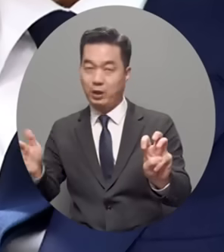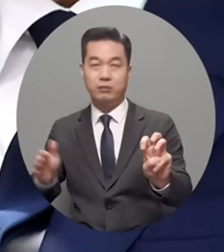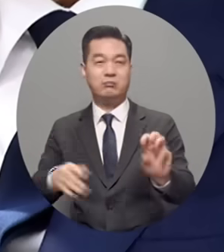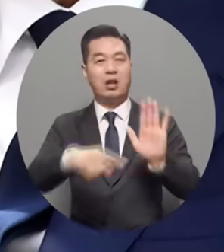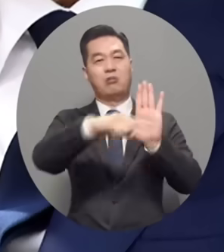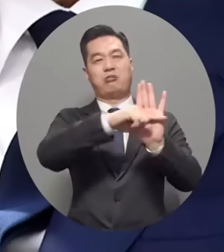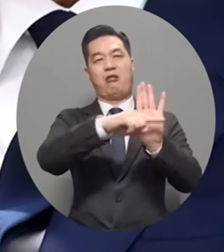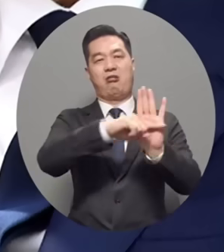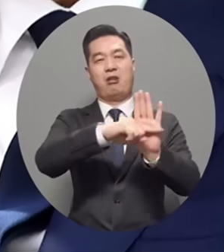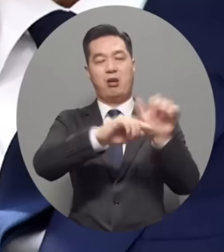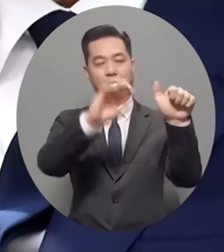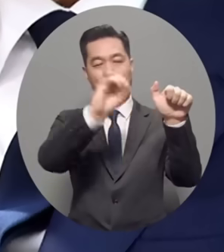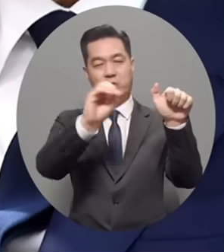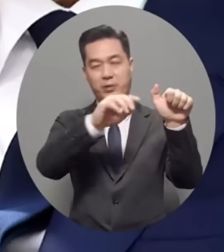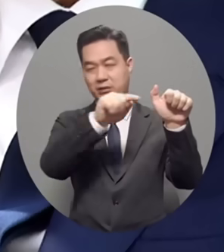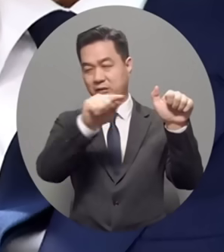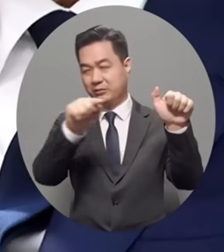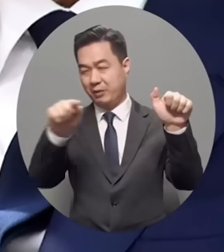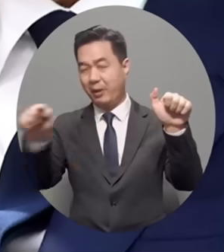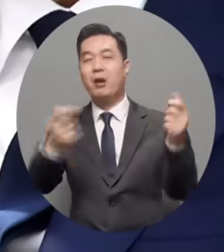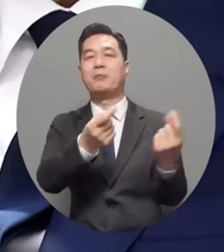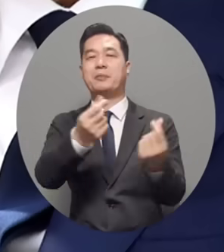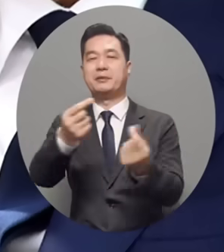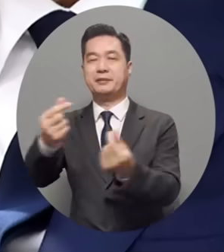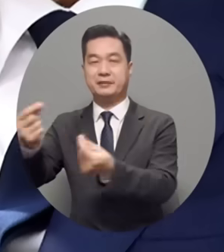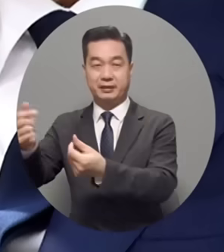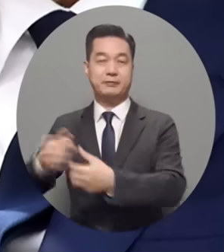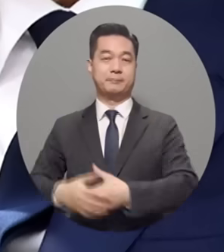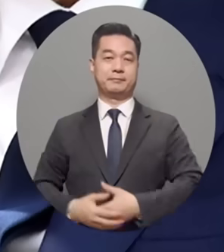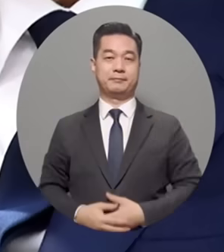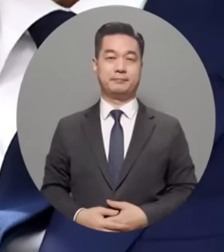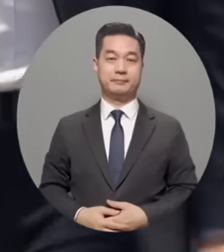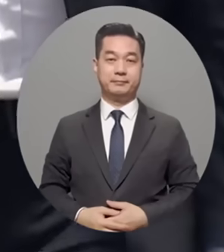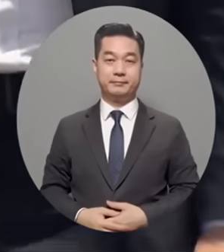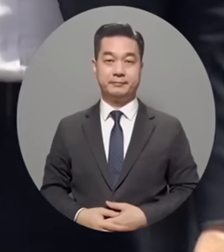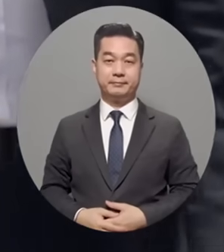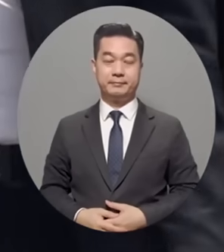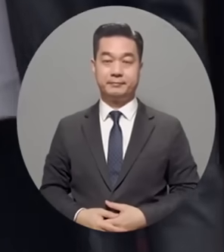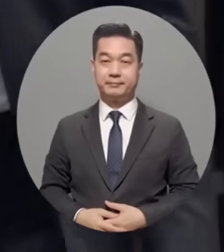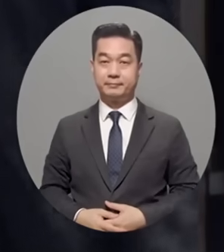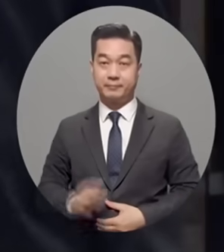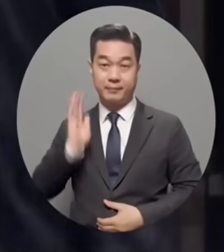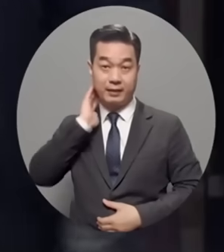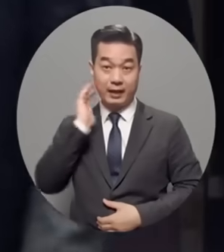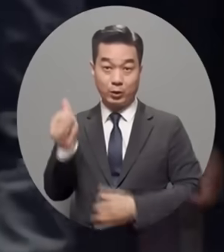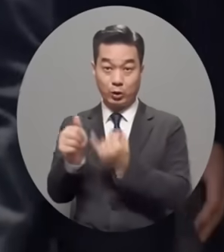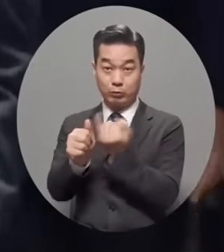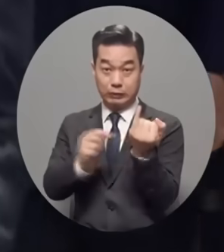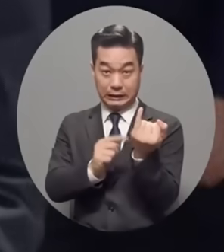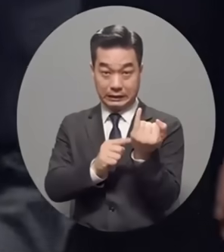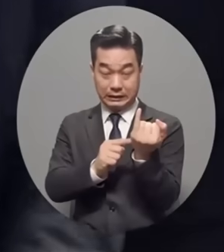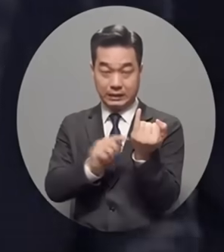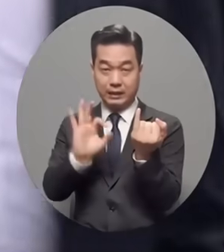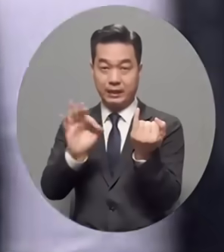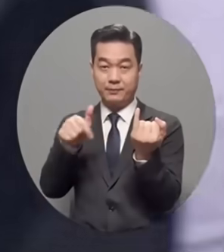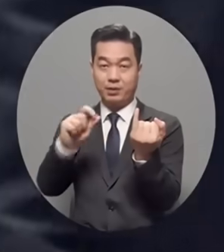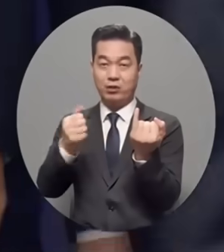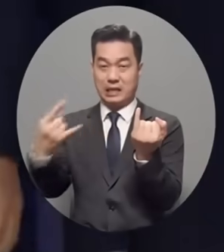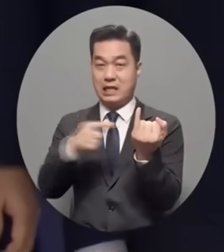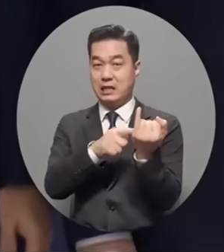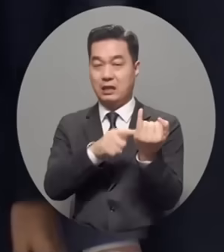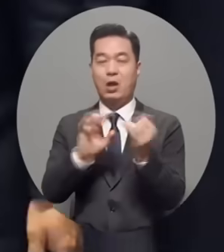50% 후반대에서 크게 벗어나지 않은 것으로 나타났습니다. 대통령 부인 김건희 여사 관련 사안에 대해서도